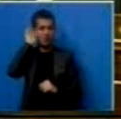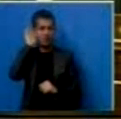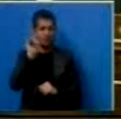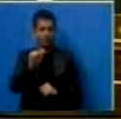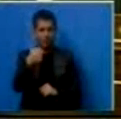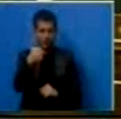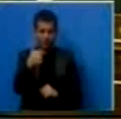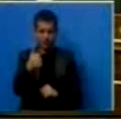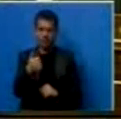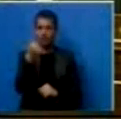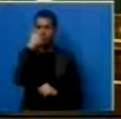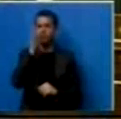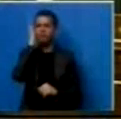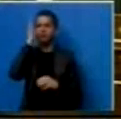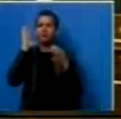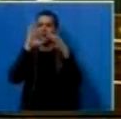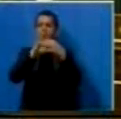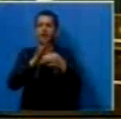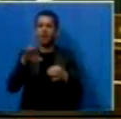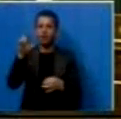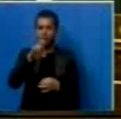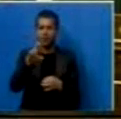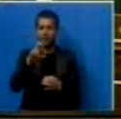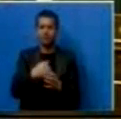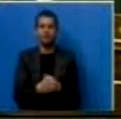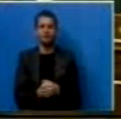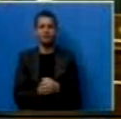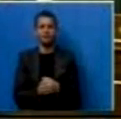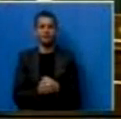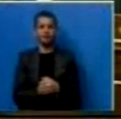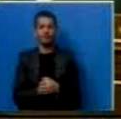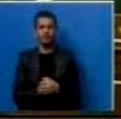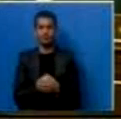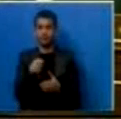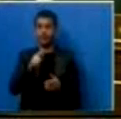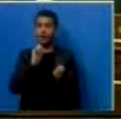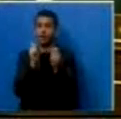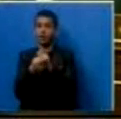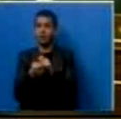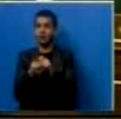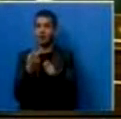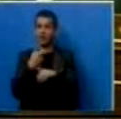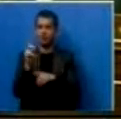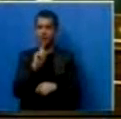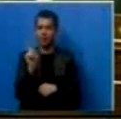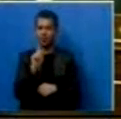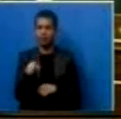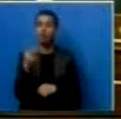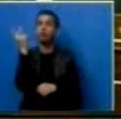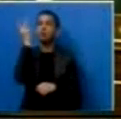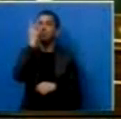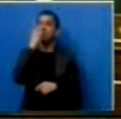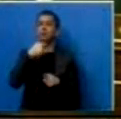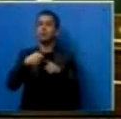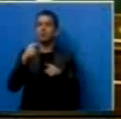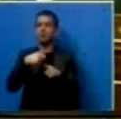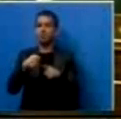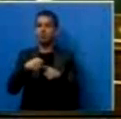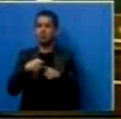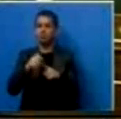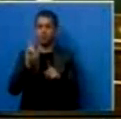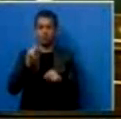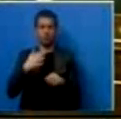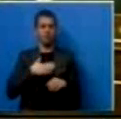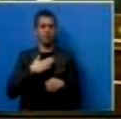çka është integrimi evropian? Nuk është reforme jashtme, po nënkupton rregullim tillë të